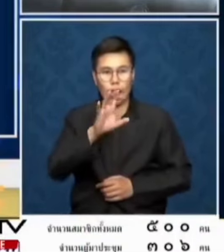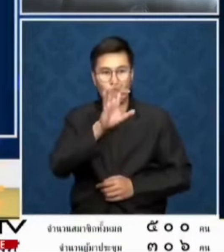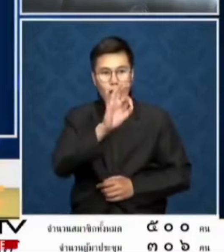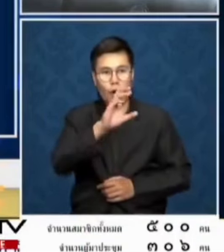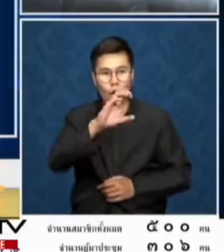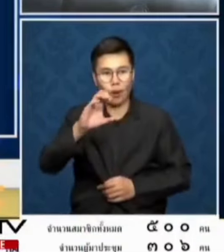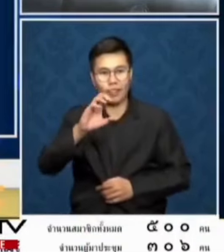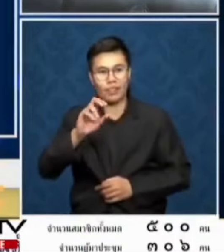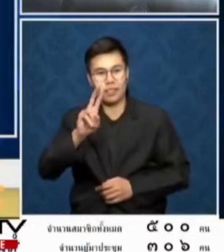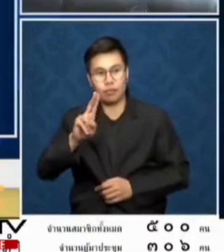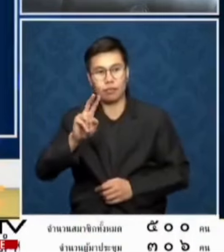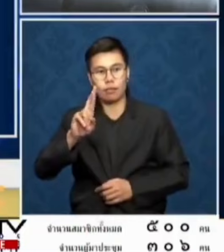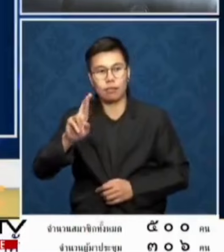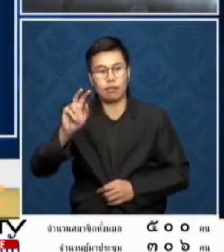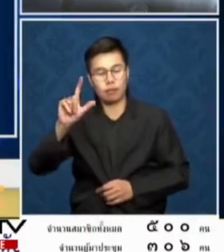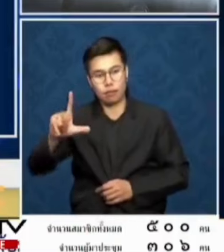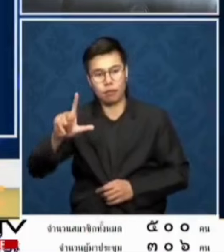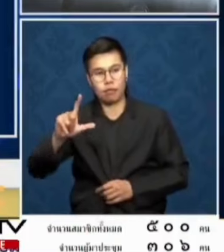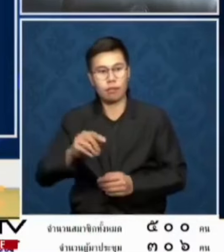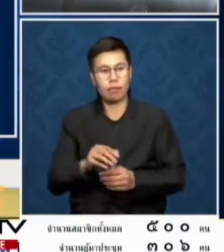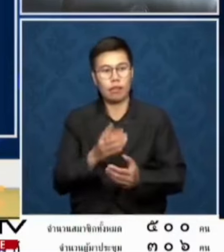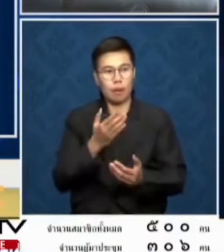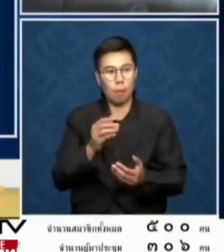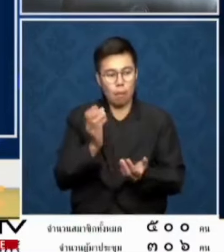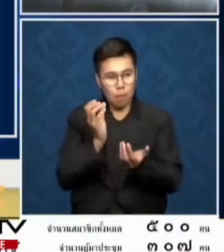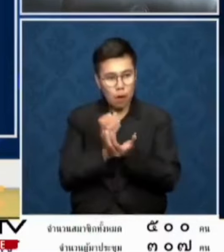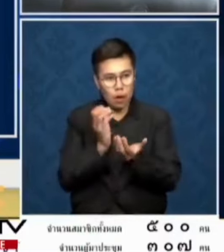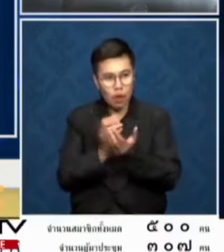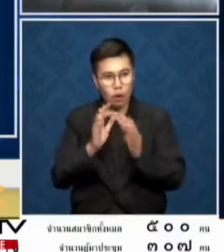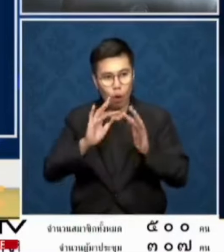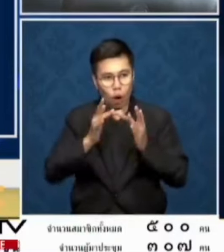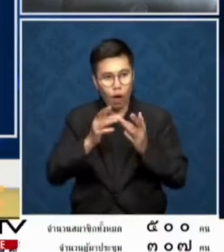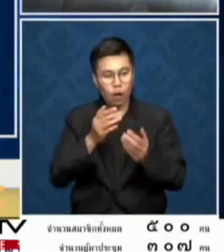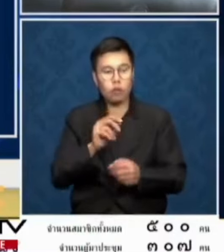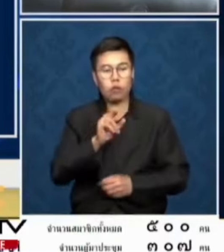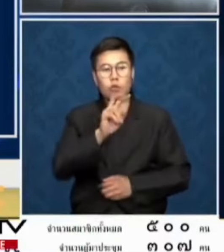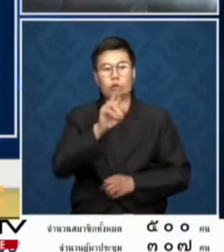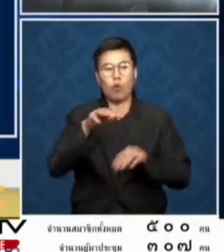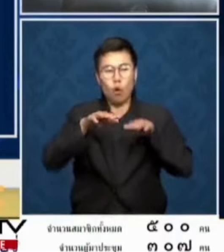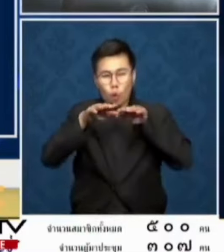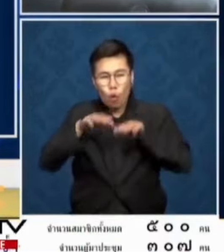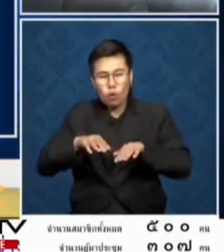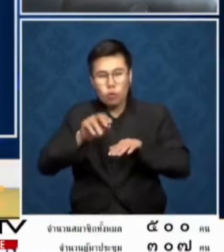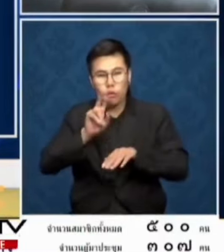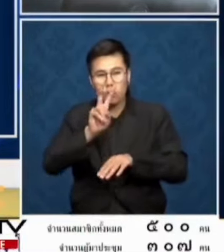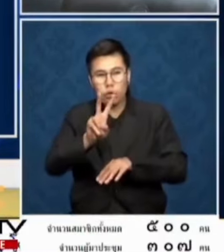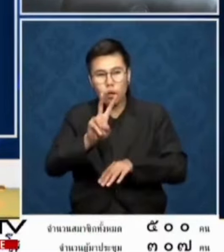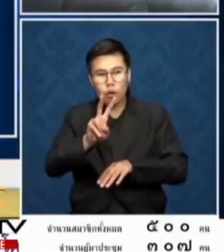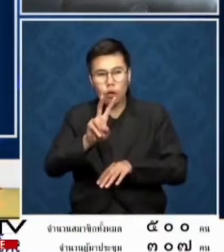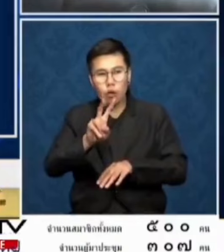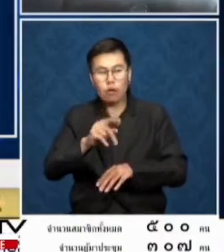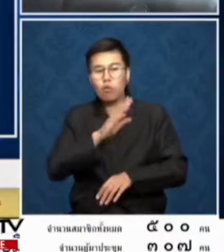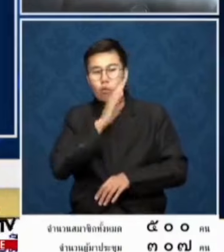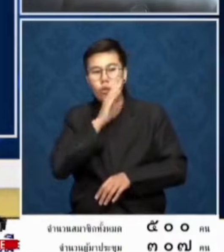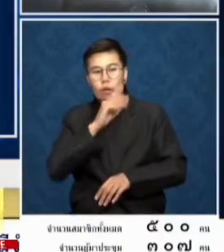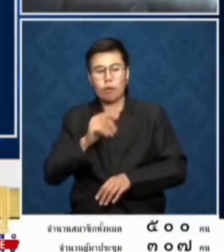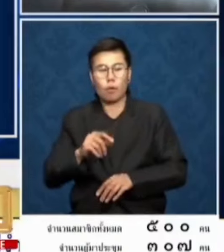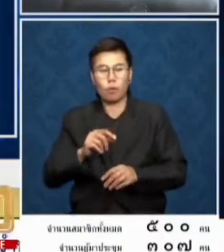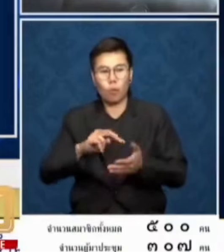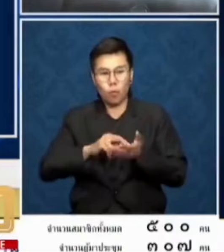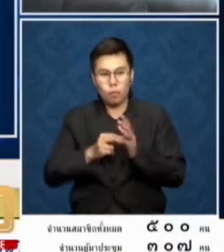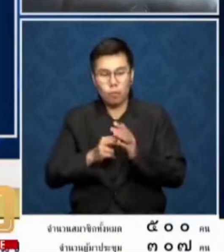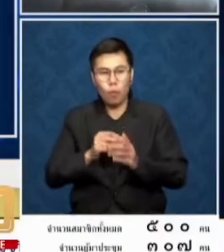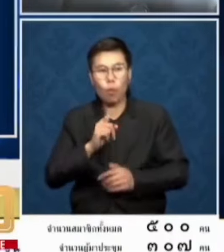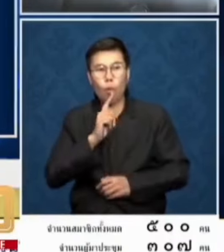เว็บไซต์พนันออนไลน์ค่ะประมาณ 2,000 นะคะน้อยกว่า2เท่าของเว็บไซต์หมิ่นนะคะแล้วก็คดี